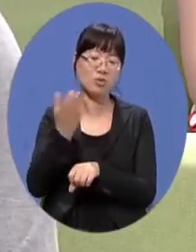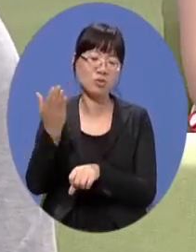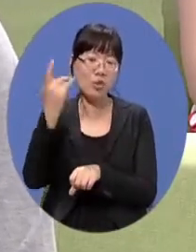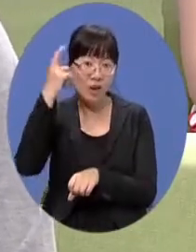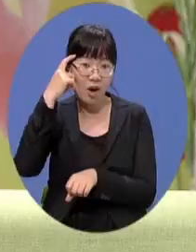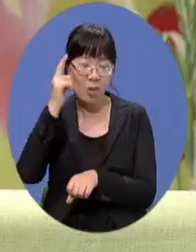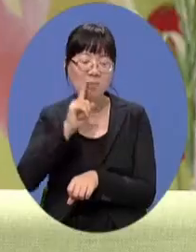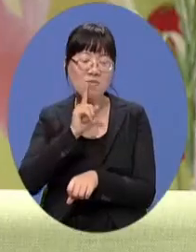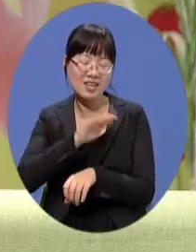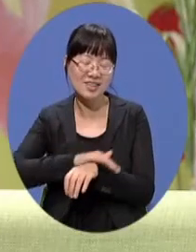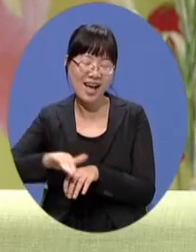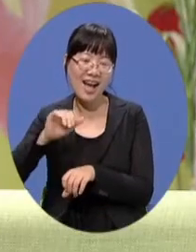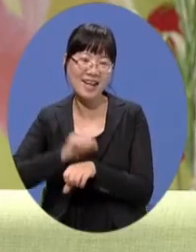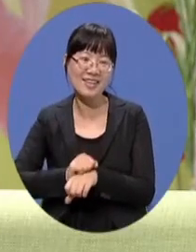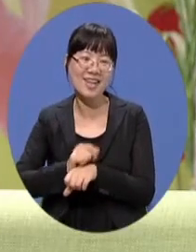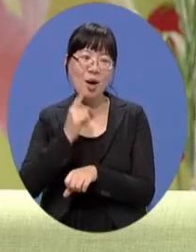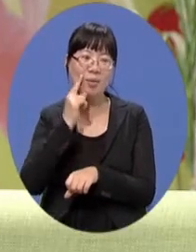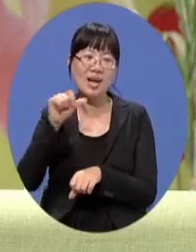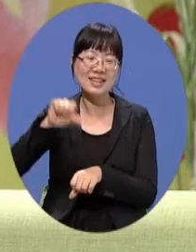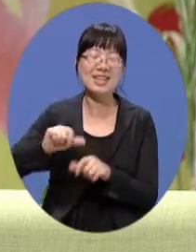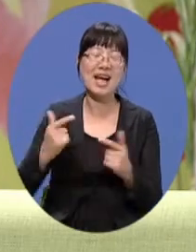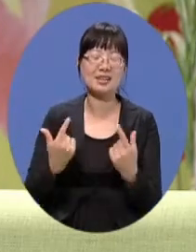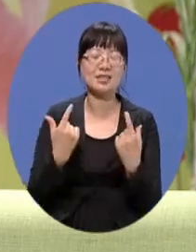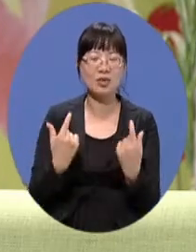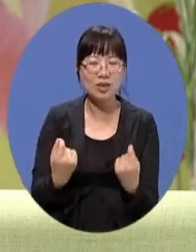그랬는데 잘 말했으니까 엄마가 진게 아니게 말하는 거야.